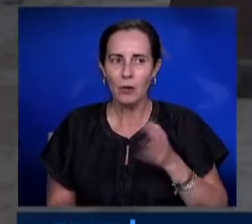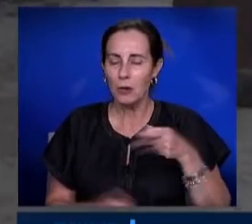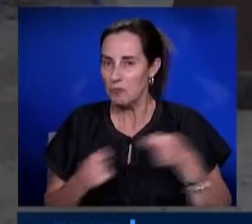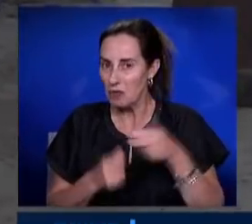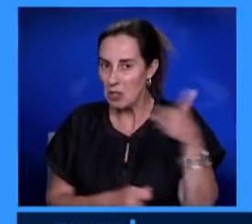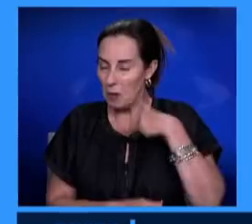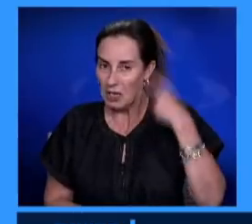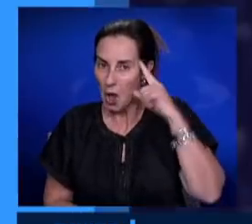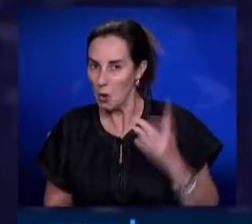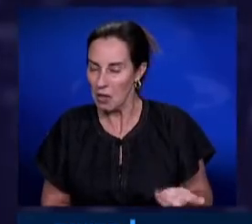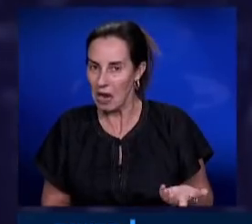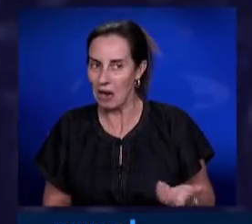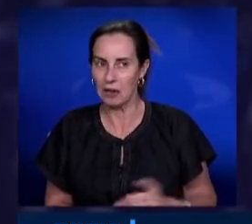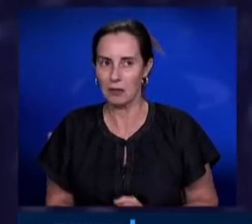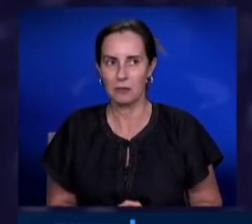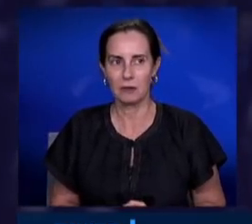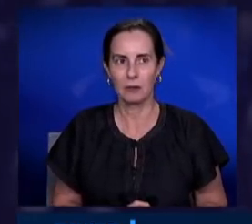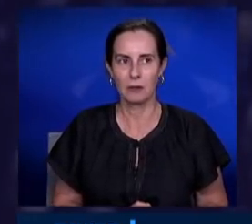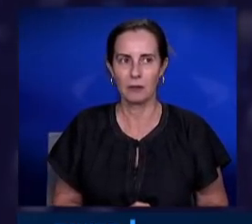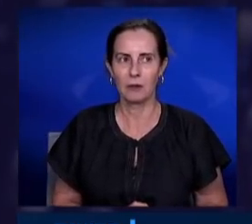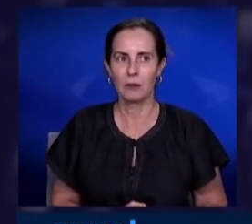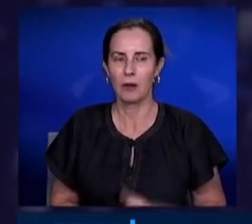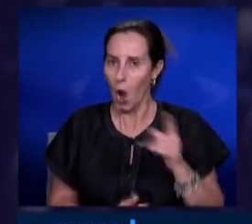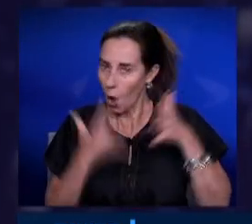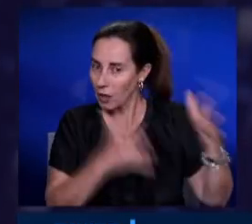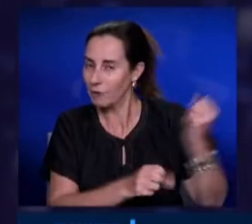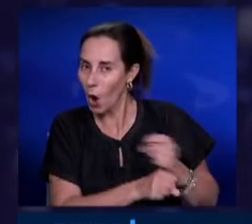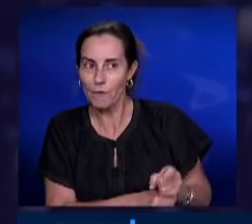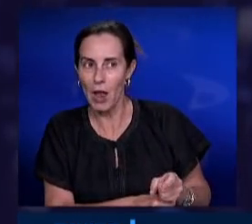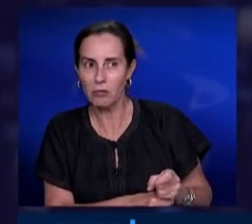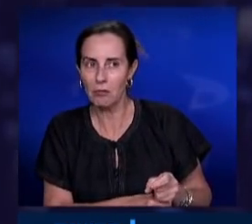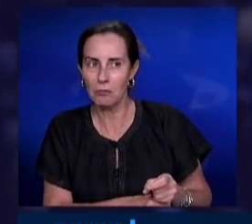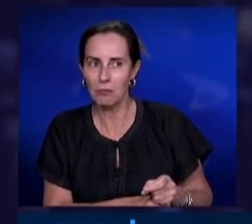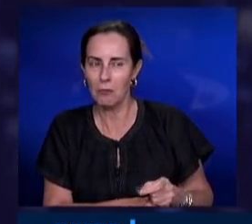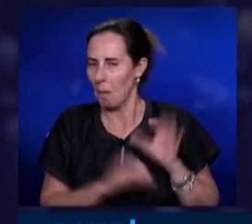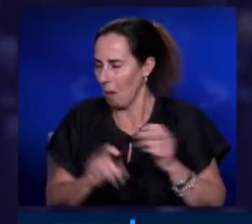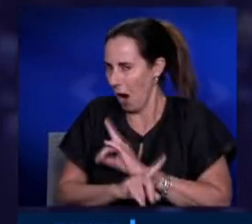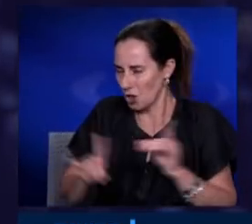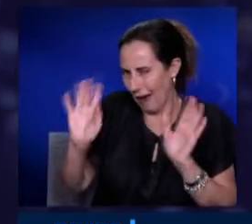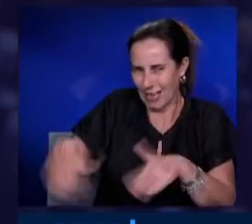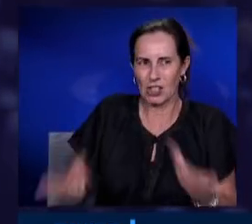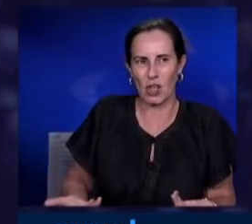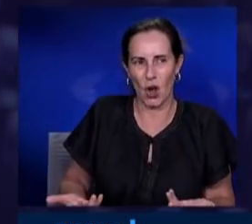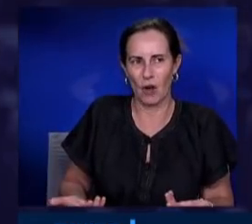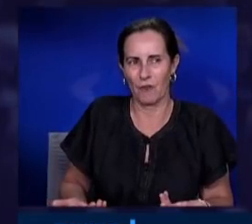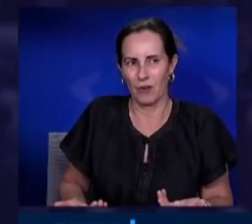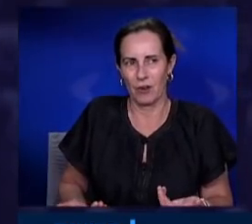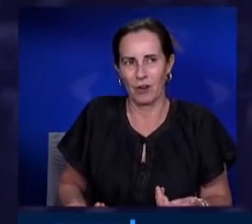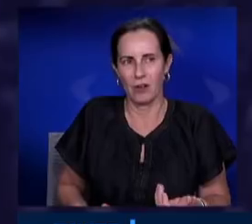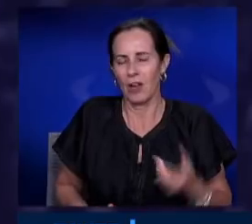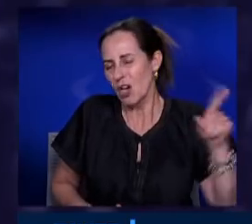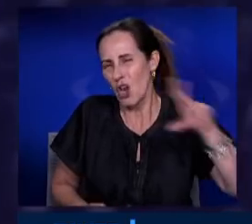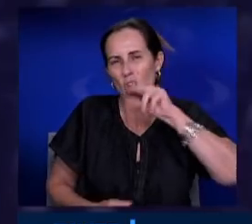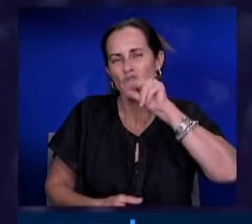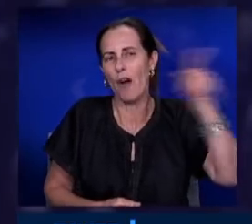אין לי מושג. לא תקפת את העובד שלך? ממש לא, ועזוב, אל תגרור אותי. לא, אוקיי, אני יודע